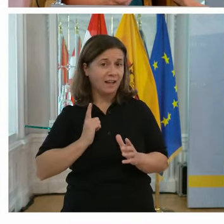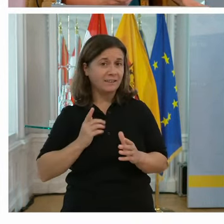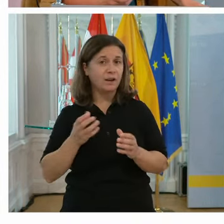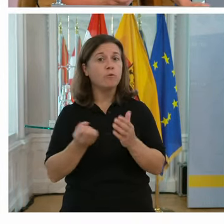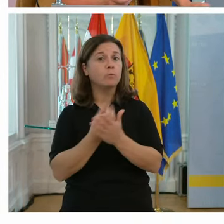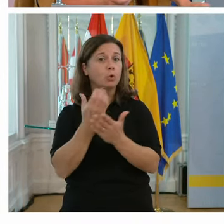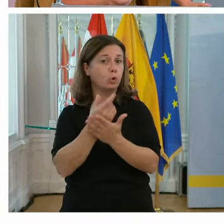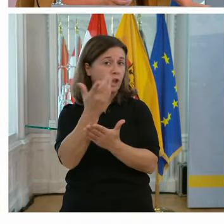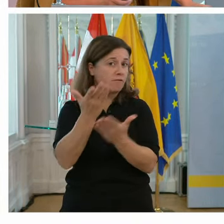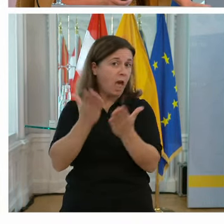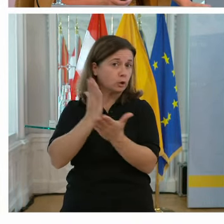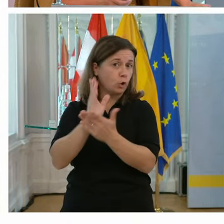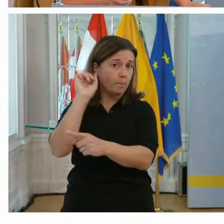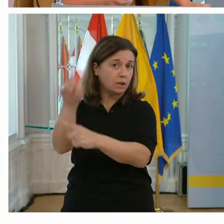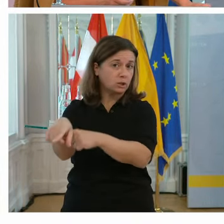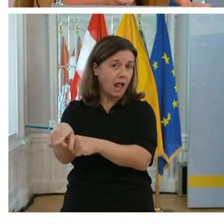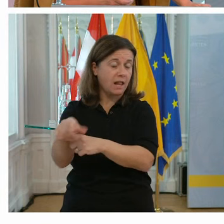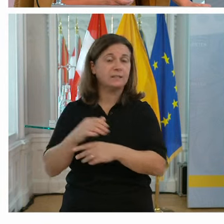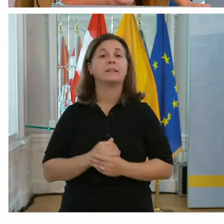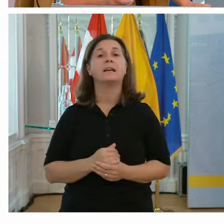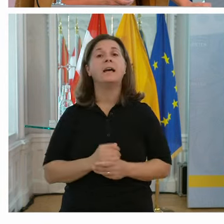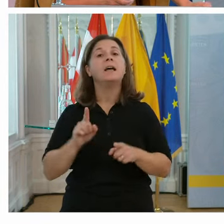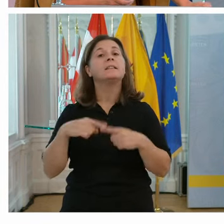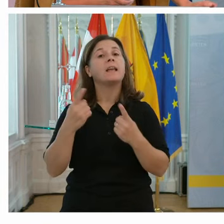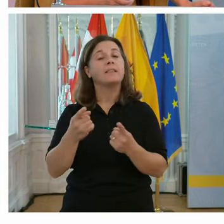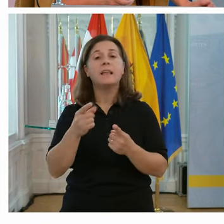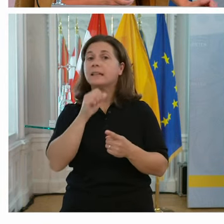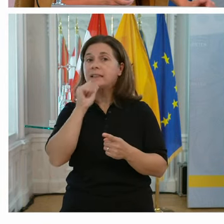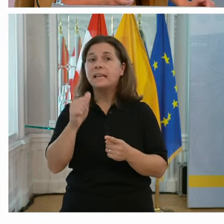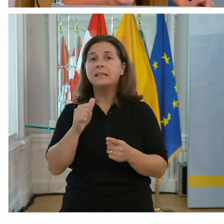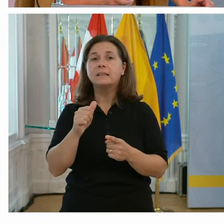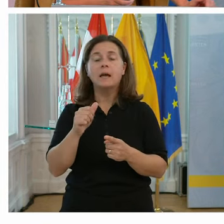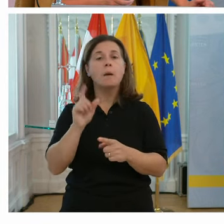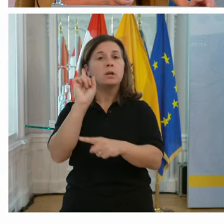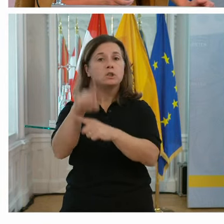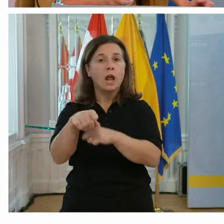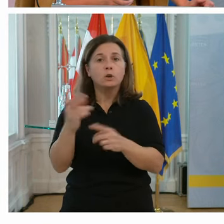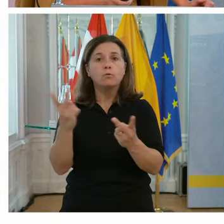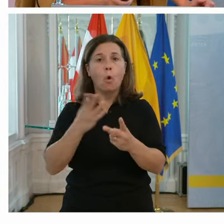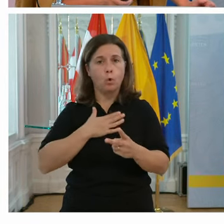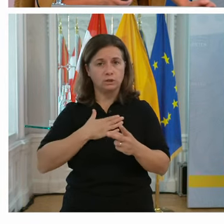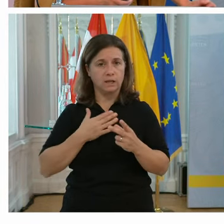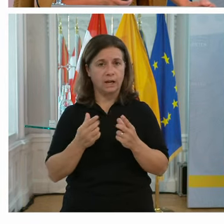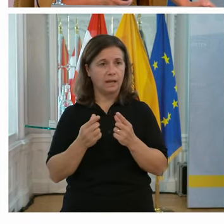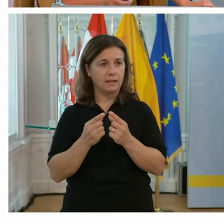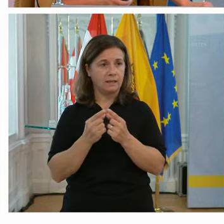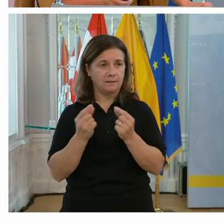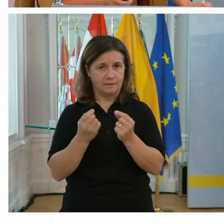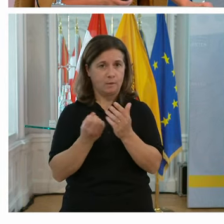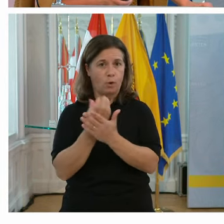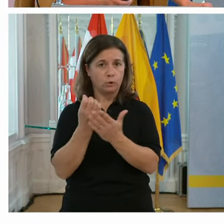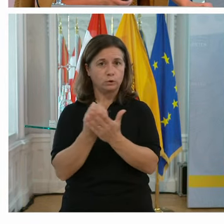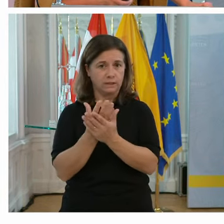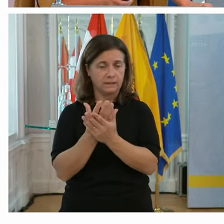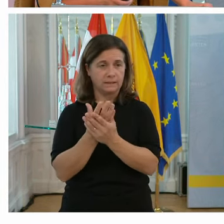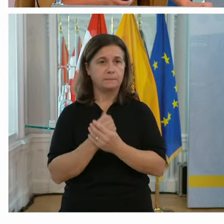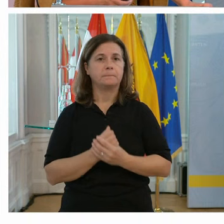die Sie bestellt haben. Dann sicherlich nicht bei denen, wo unsere drinnen sind.